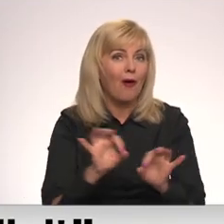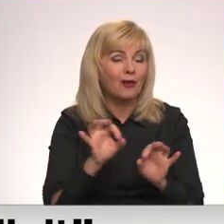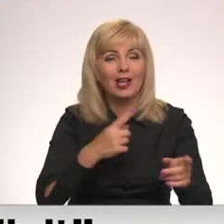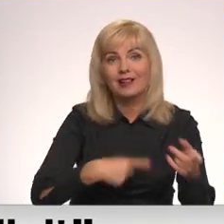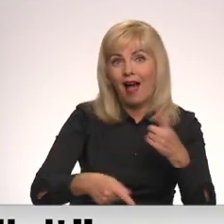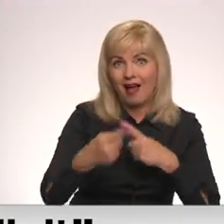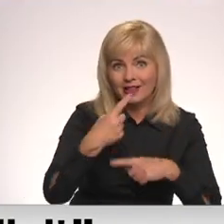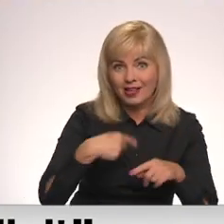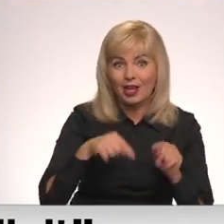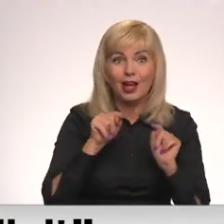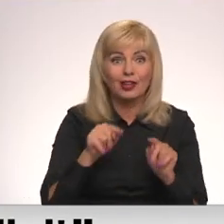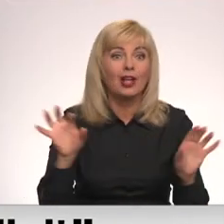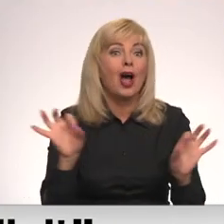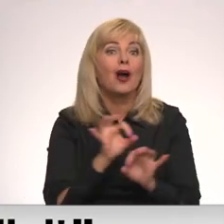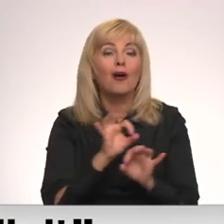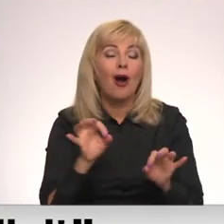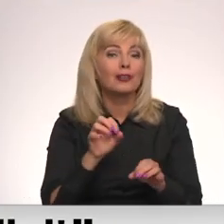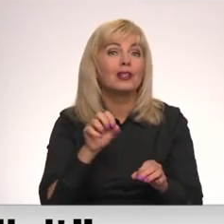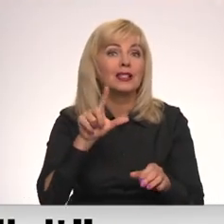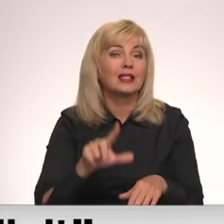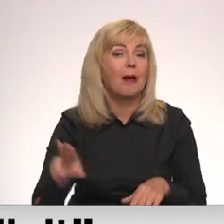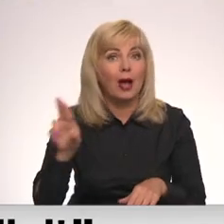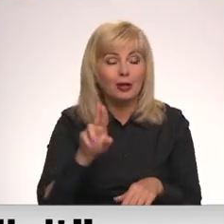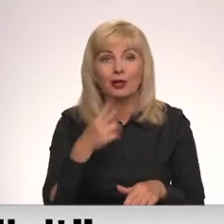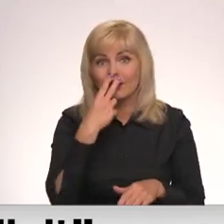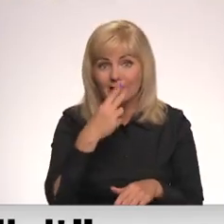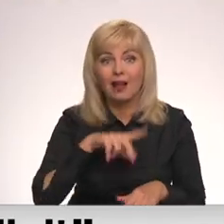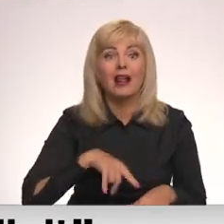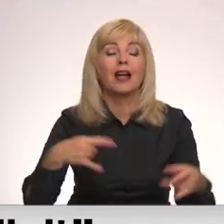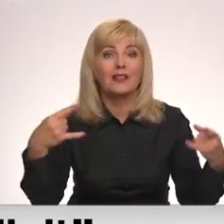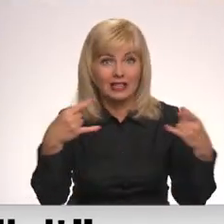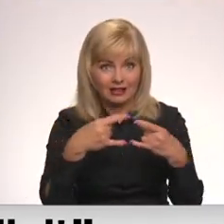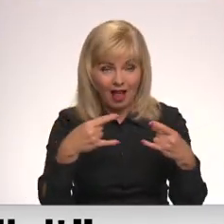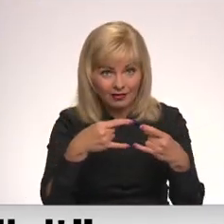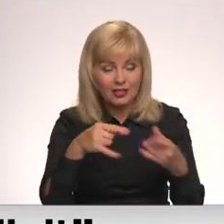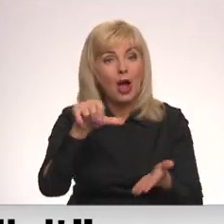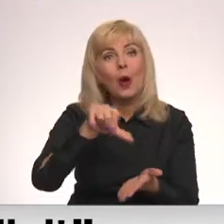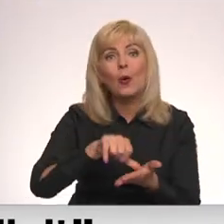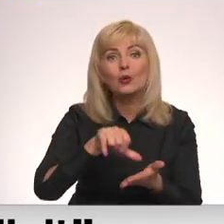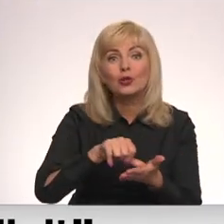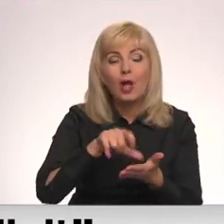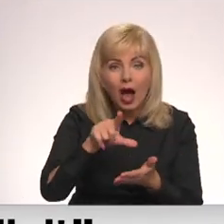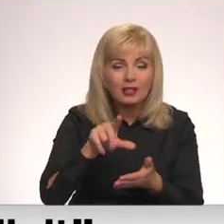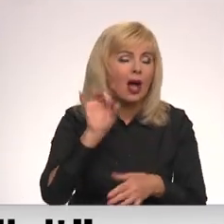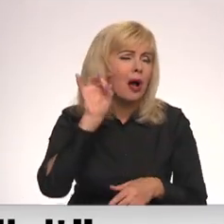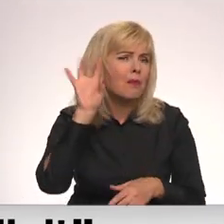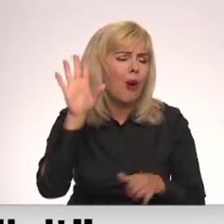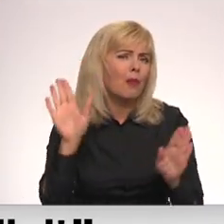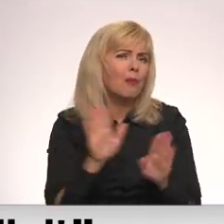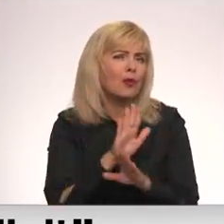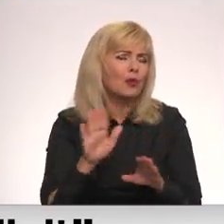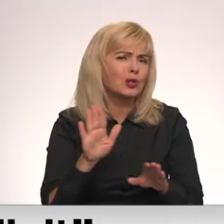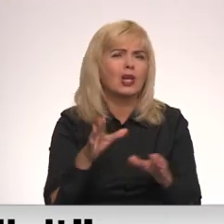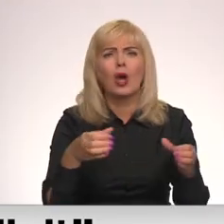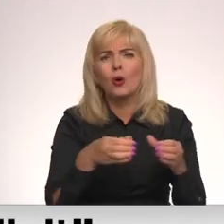atgriešanās. Koncertā, kas 17. Jūnijā būs skatāms arī Latvijas televīzijā, uzstāsies roka un populārās mūzikas